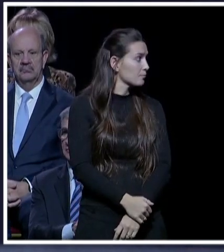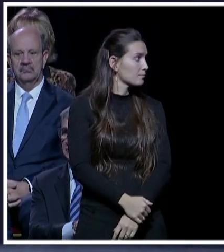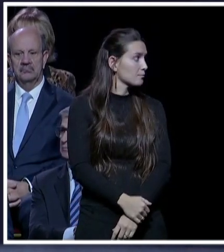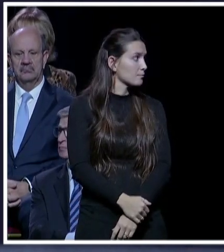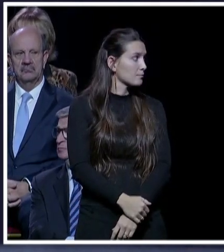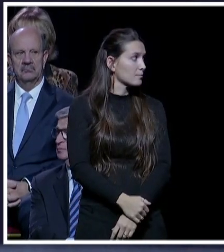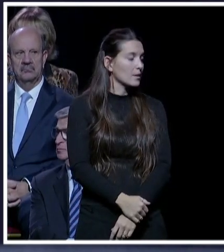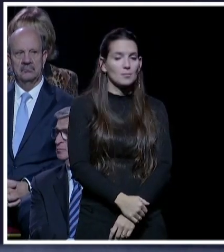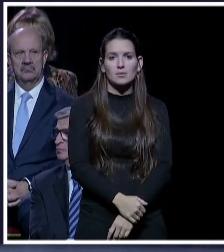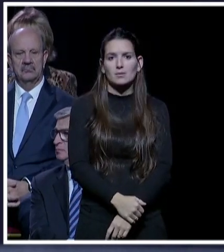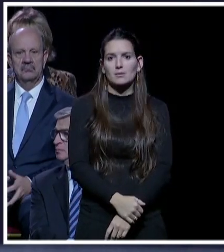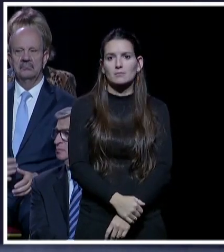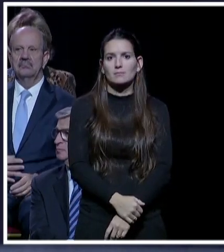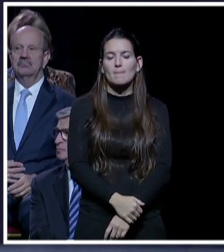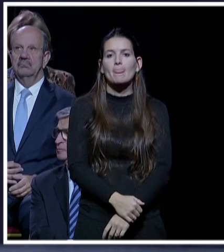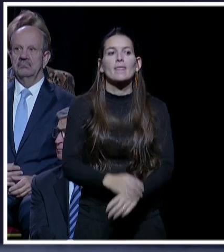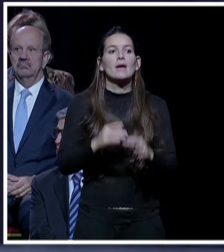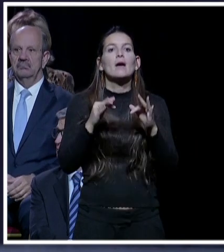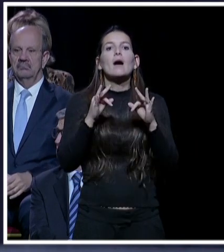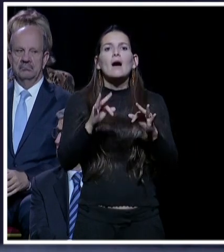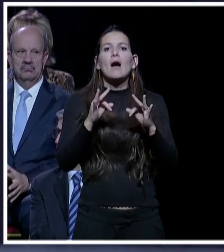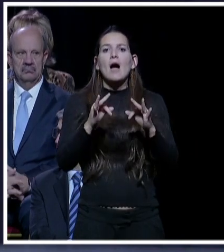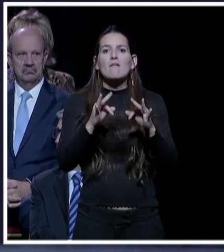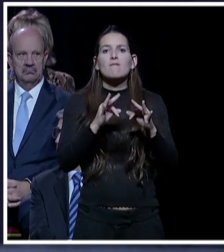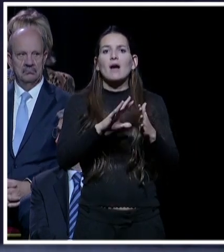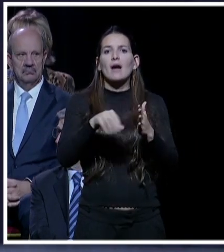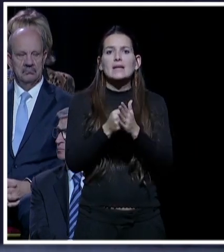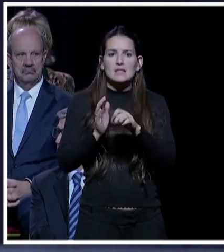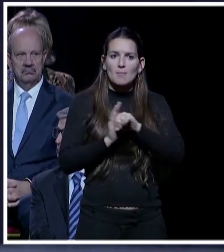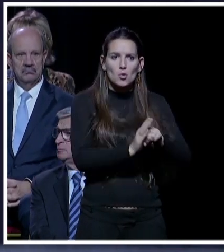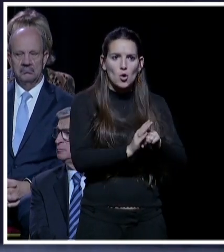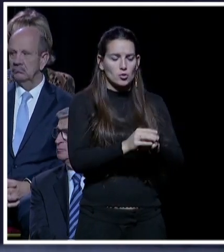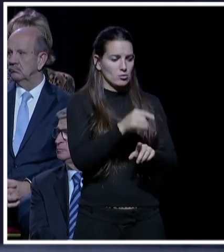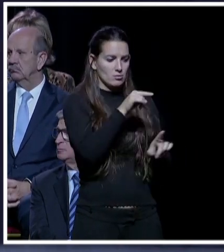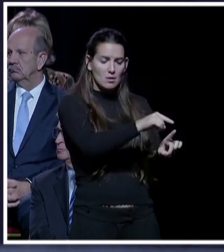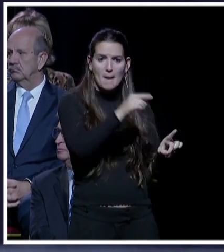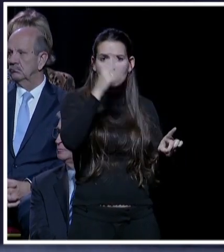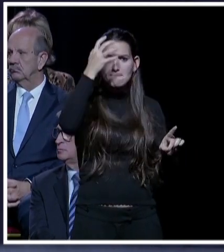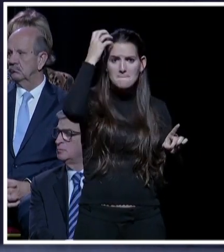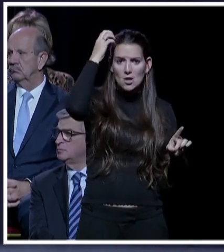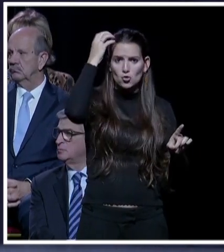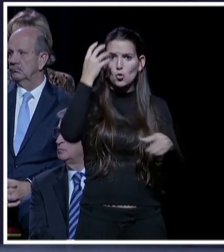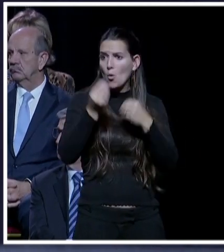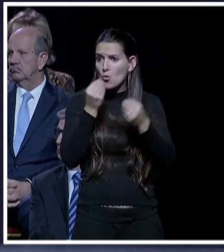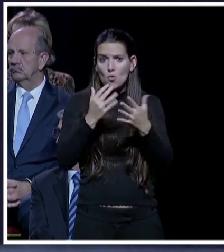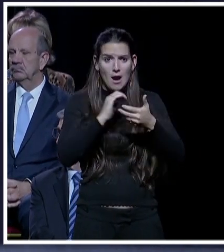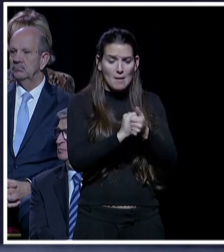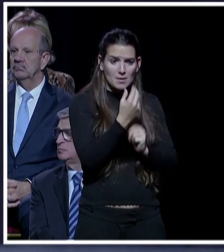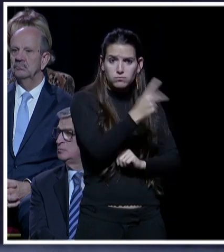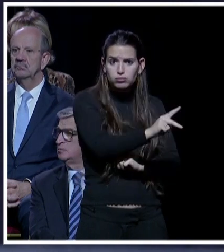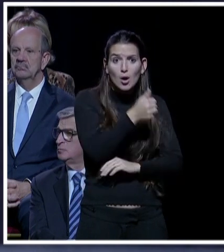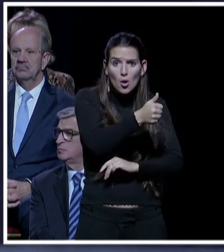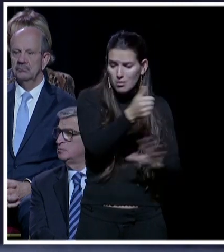Et je dénonce sans détour le comportement de l'extrême gauche indigne. Monsieur Mélenchon et ses amis, allié objectif des islamistes